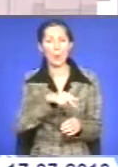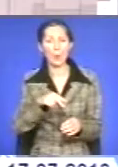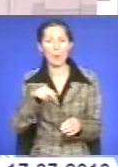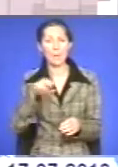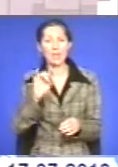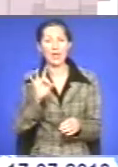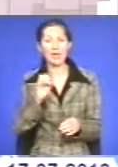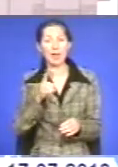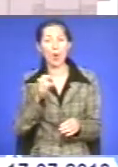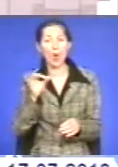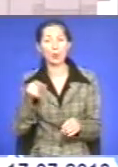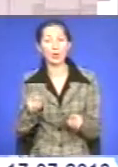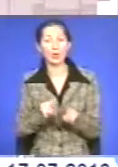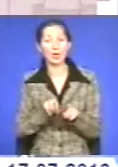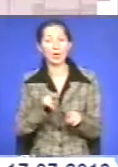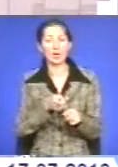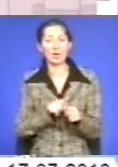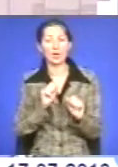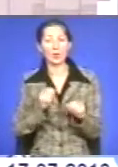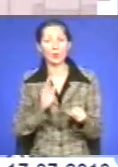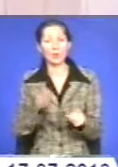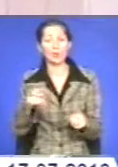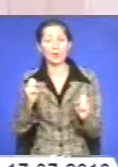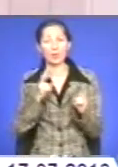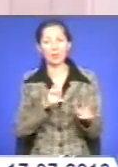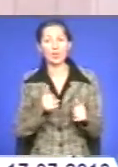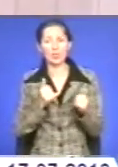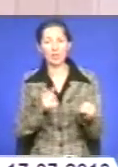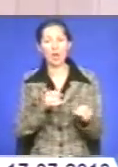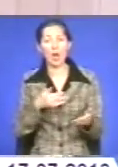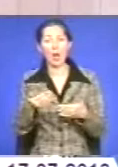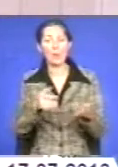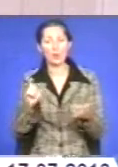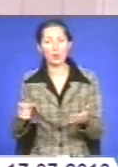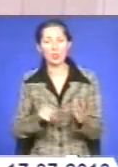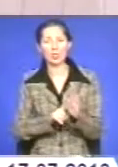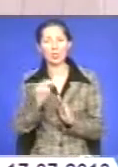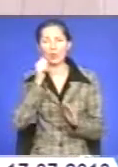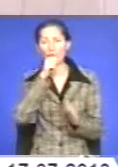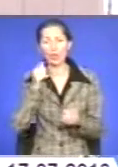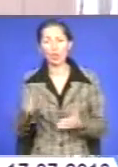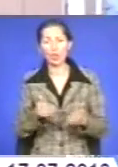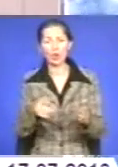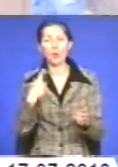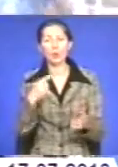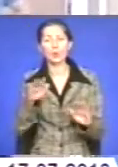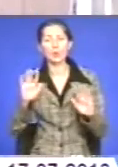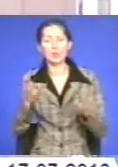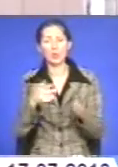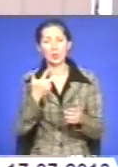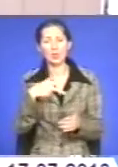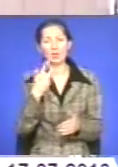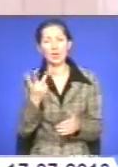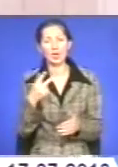в даний перехід може бути небезпечним саме для пішохода. З початку року на дорогах області трапилося